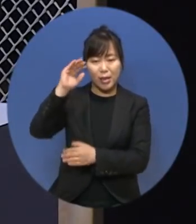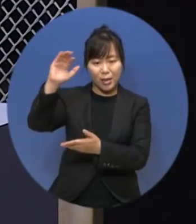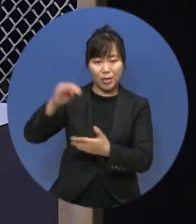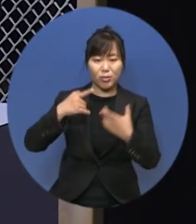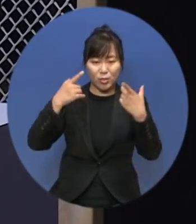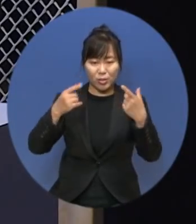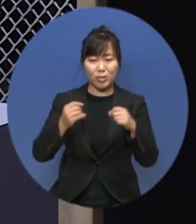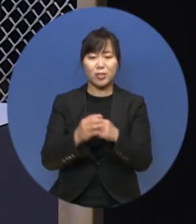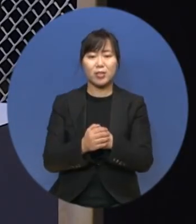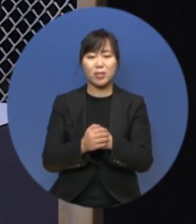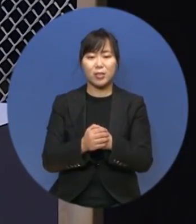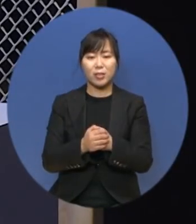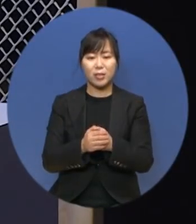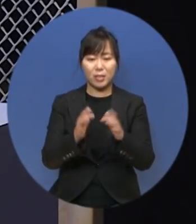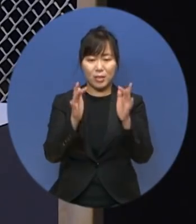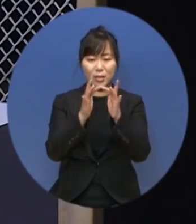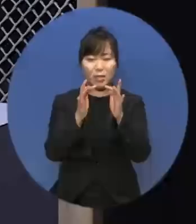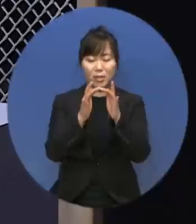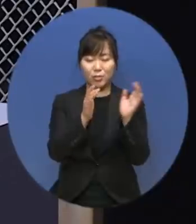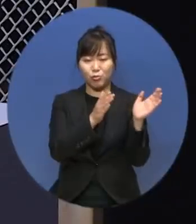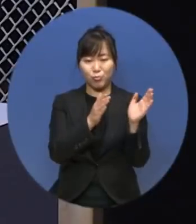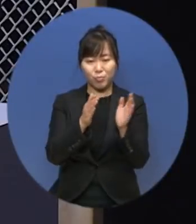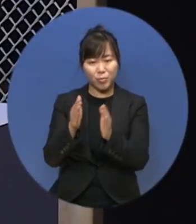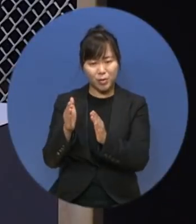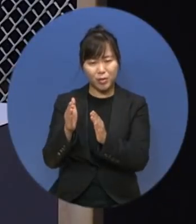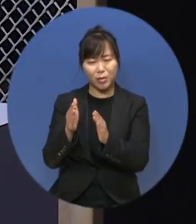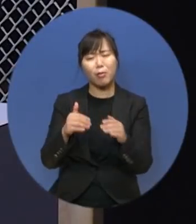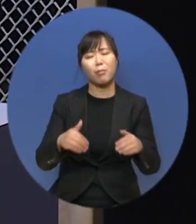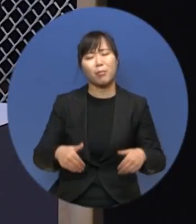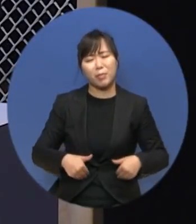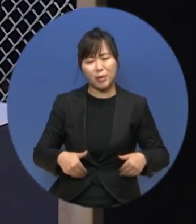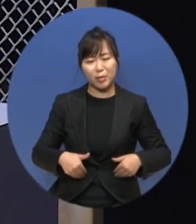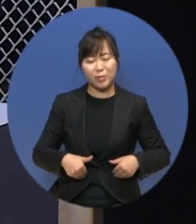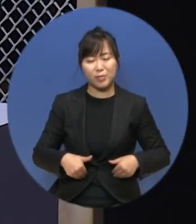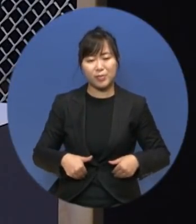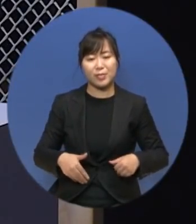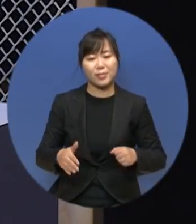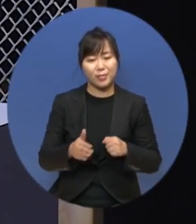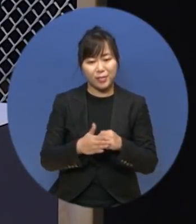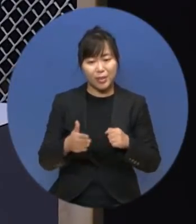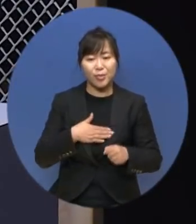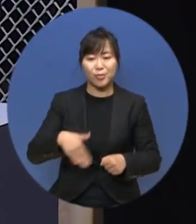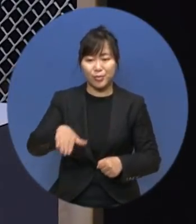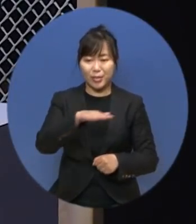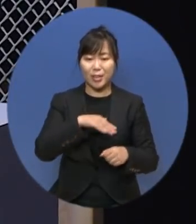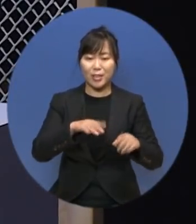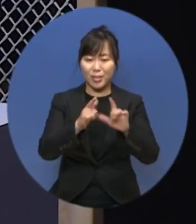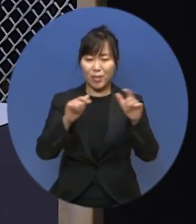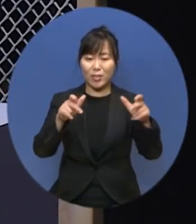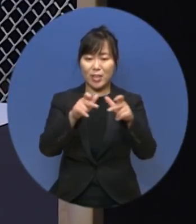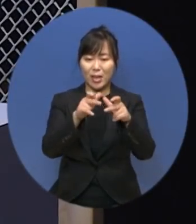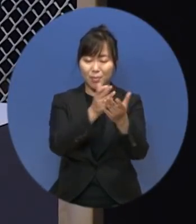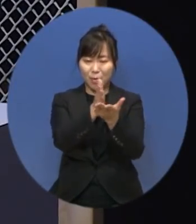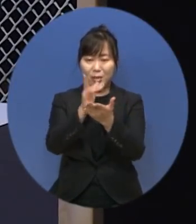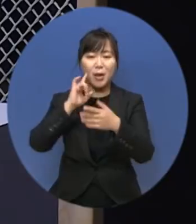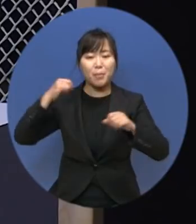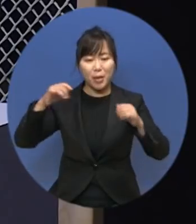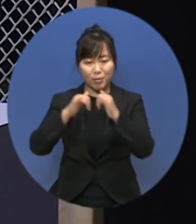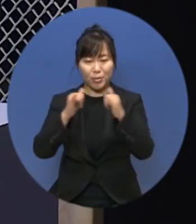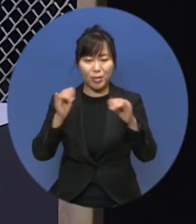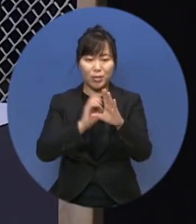이제 또 그 온라인을 준비하지 않으면 안 되는 시기여가지고 저희가 다양한 장애 유형의 배우들이